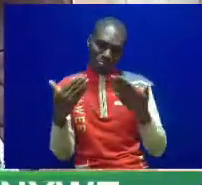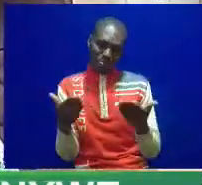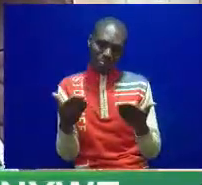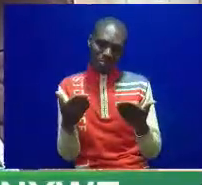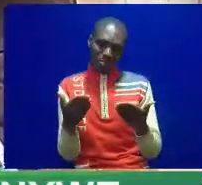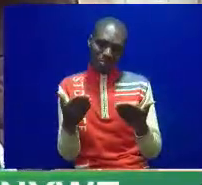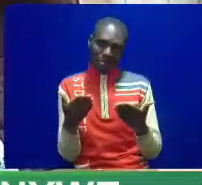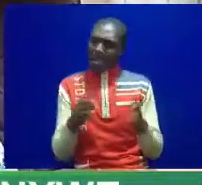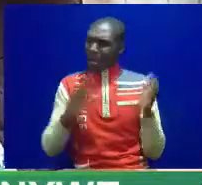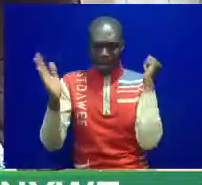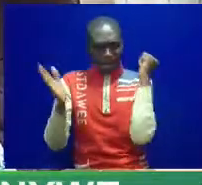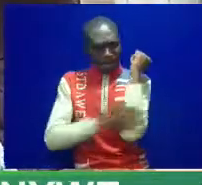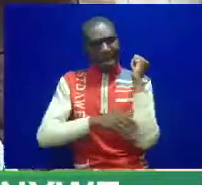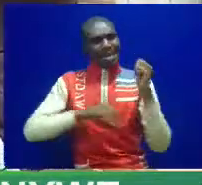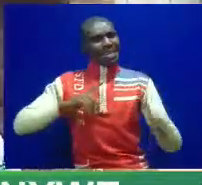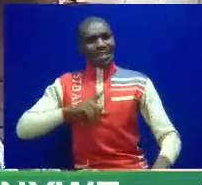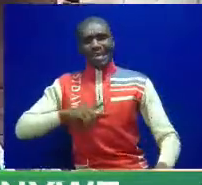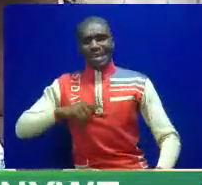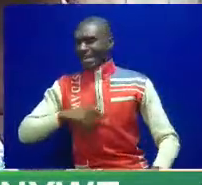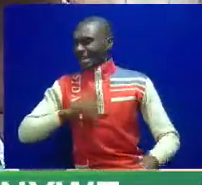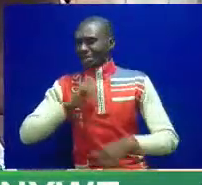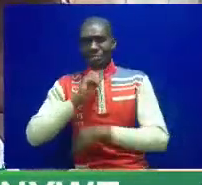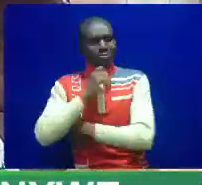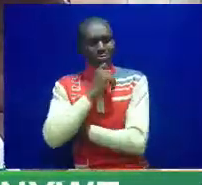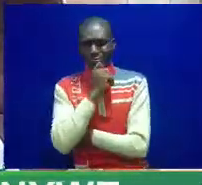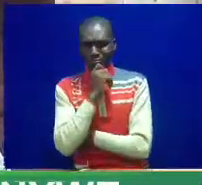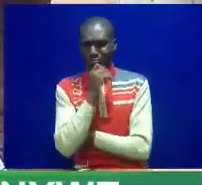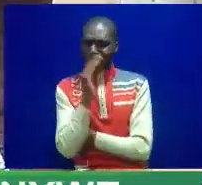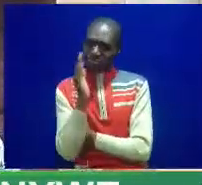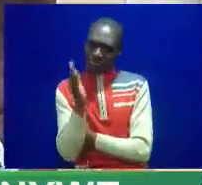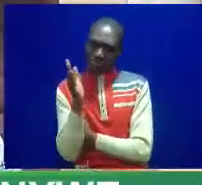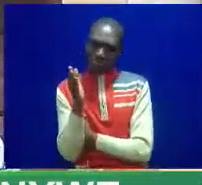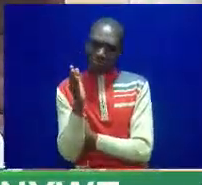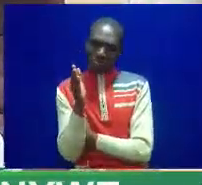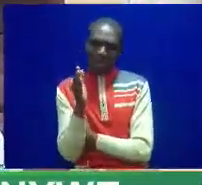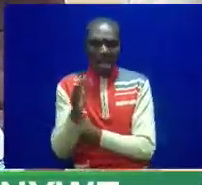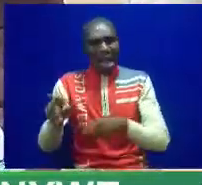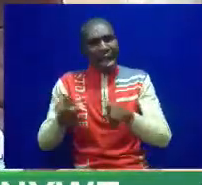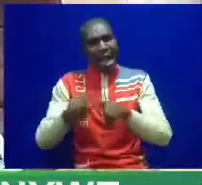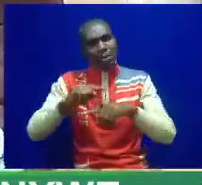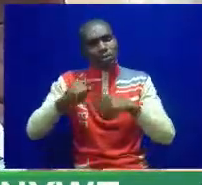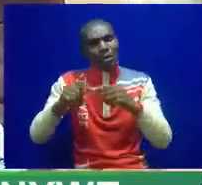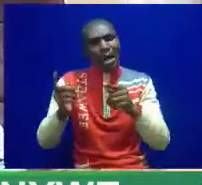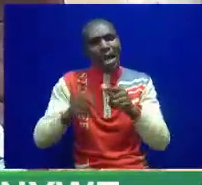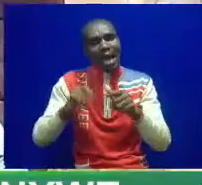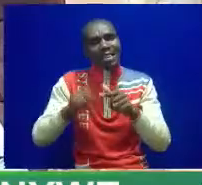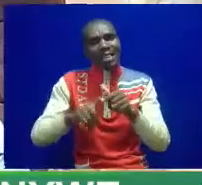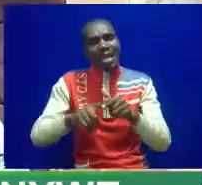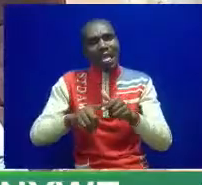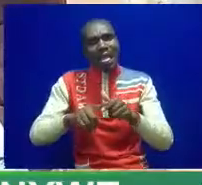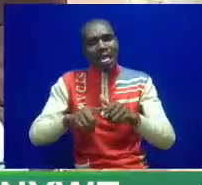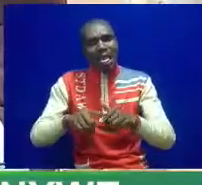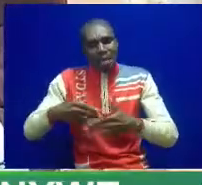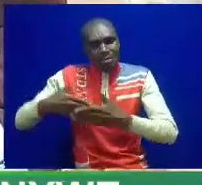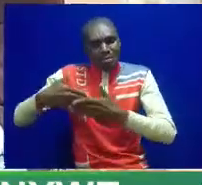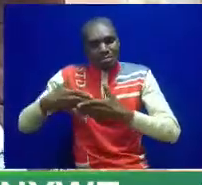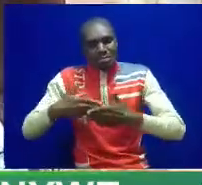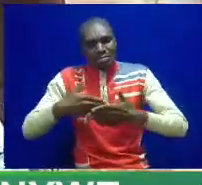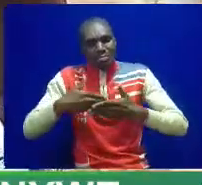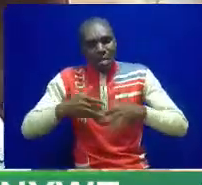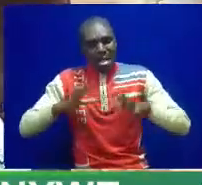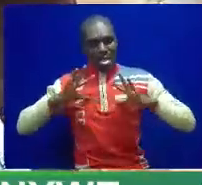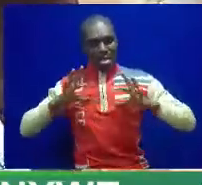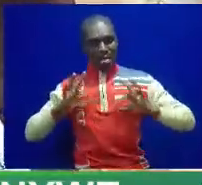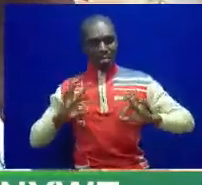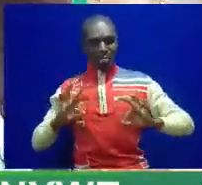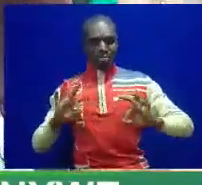It is so unfortunate, so shameful, so uncalled for. Ekerogo ika obekere to mwana tianga, mwana bekere tianga,